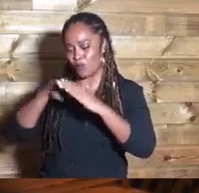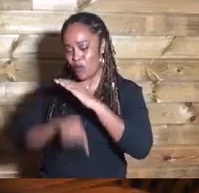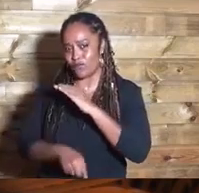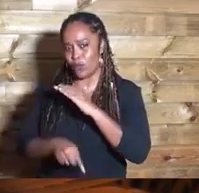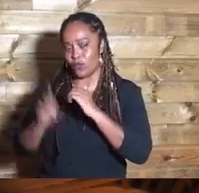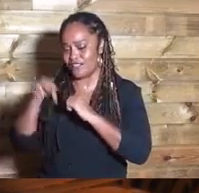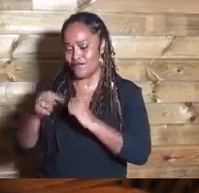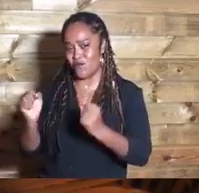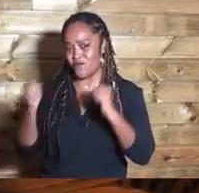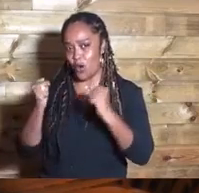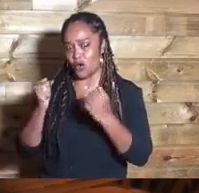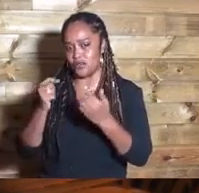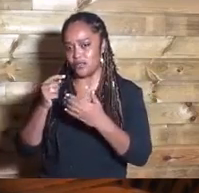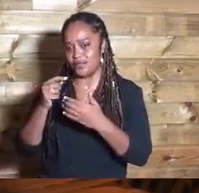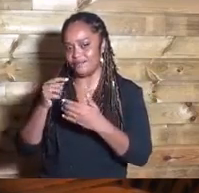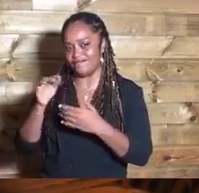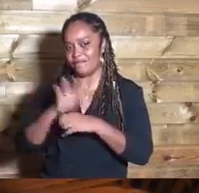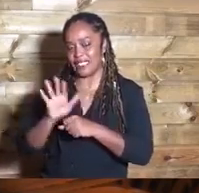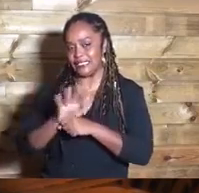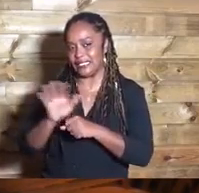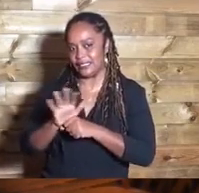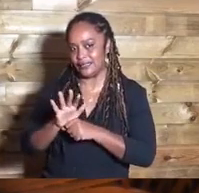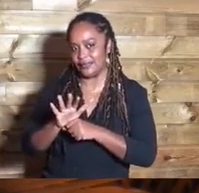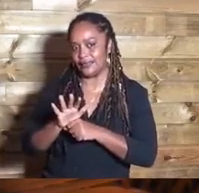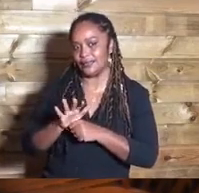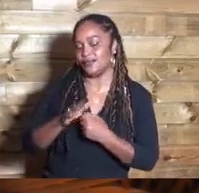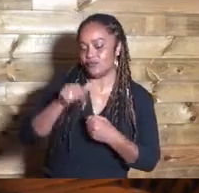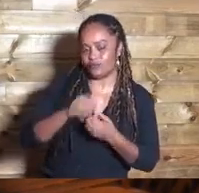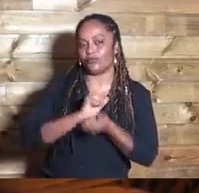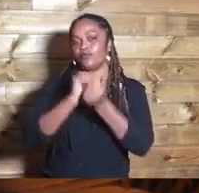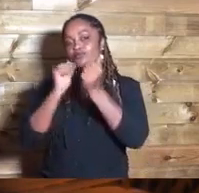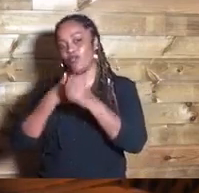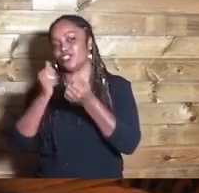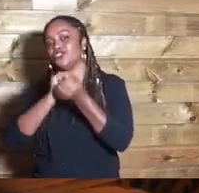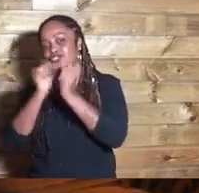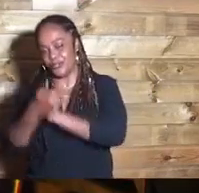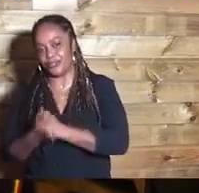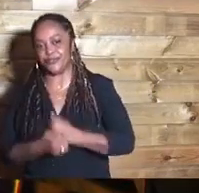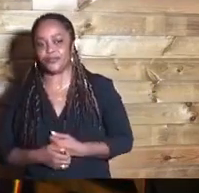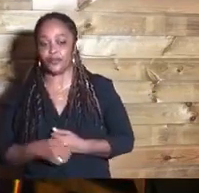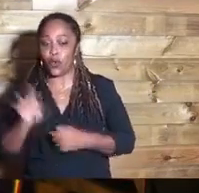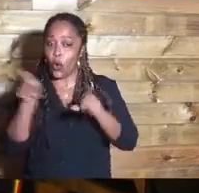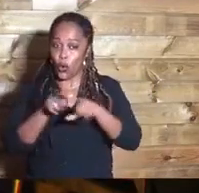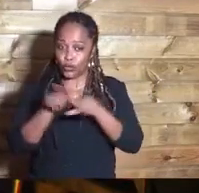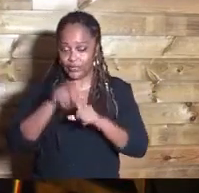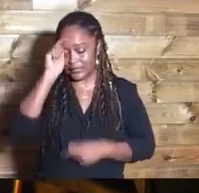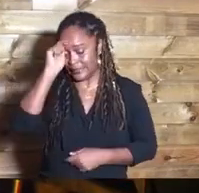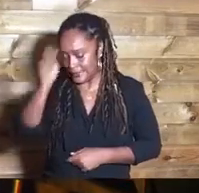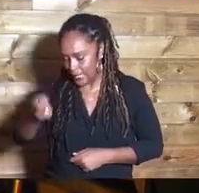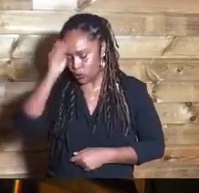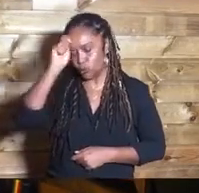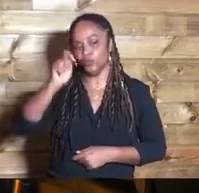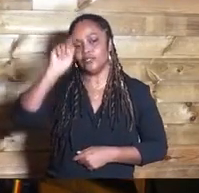fort. Alors, c'est peut-être l'occasion de saluer aussi Joël et de saluer